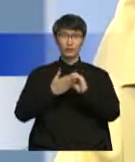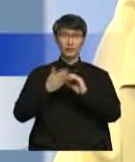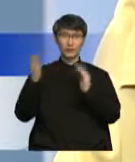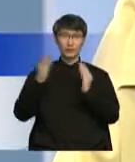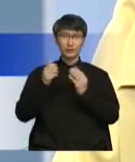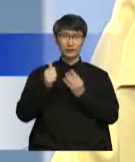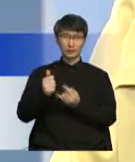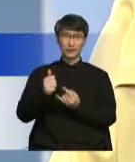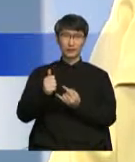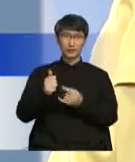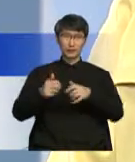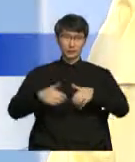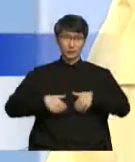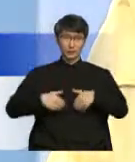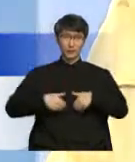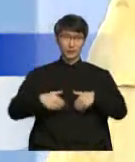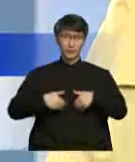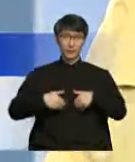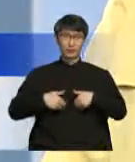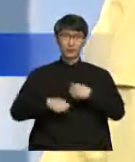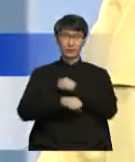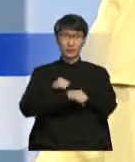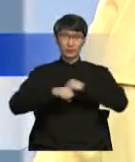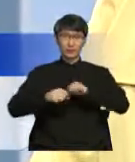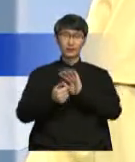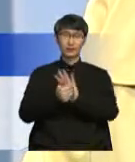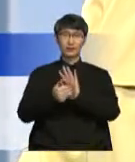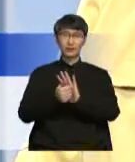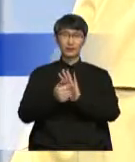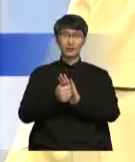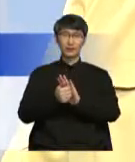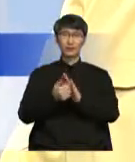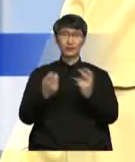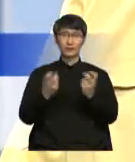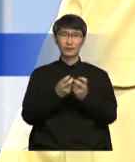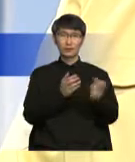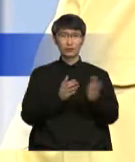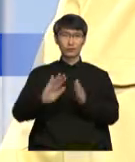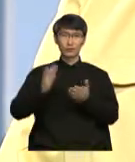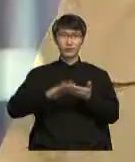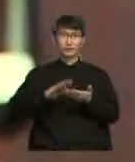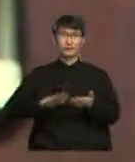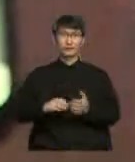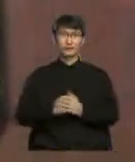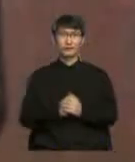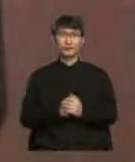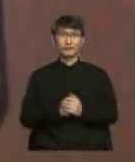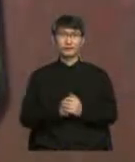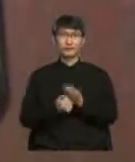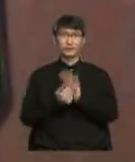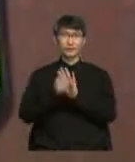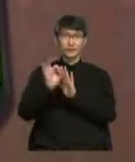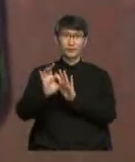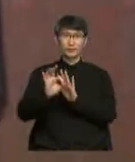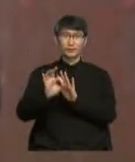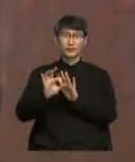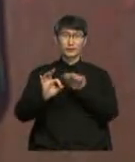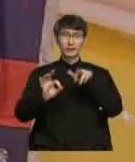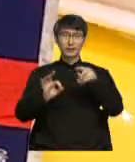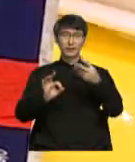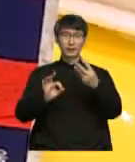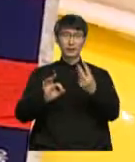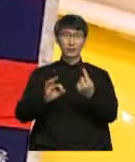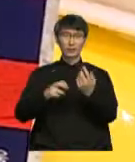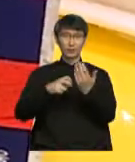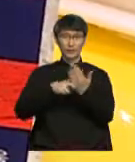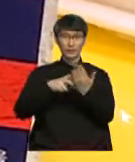가정의 필요를 폭넓게 지원하는 방안을 이렇게 마련하게 된 것입니다. 지원금은 제로페이 모바일